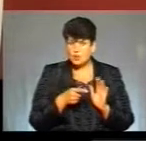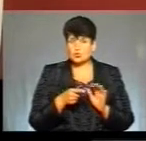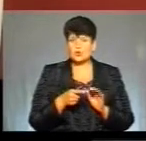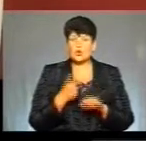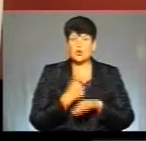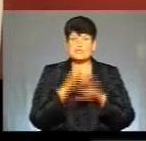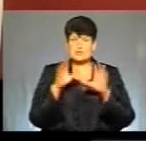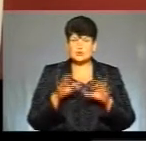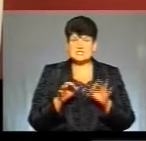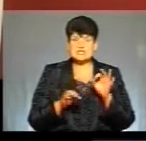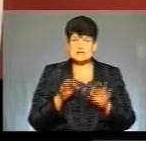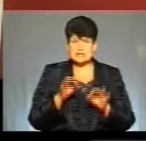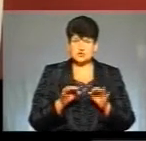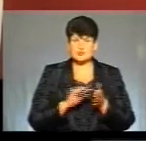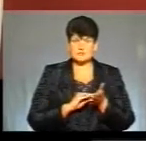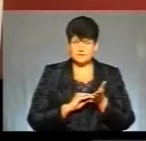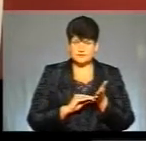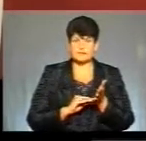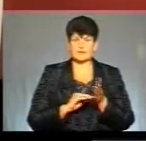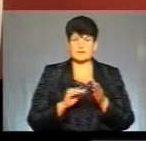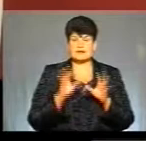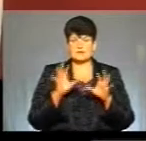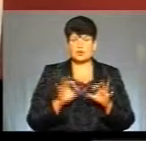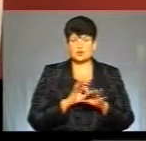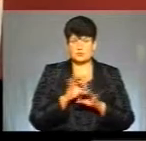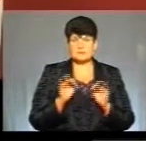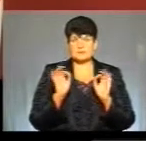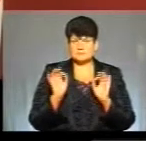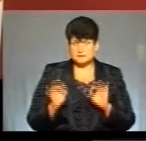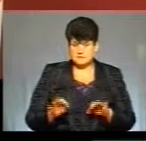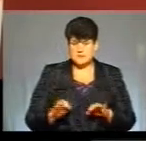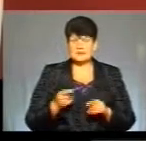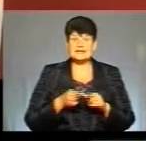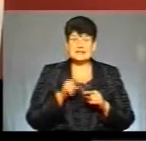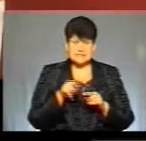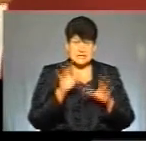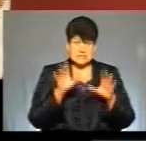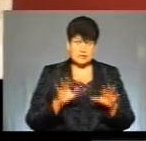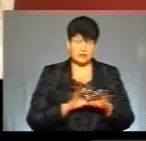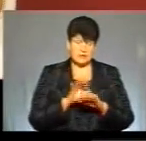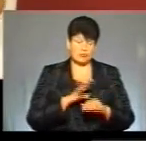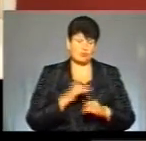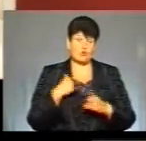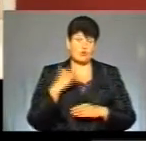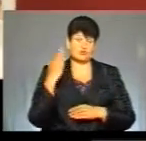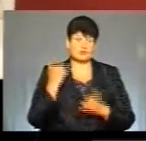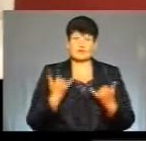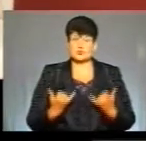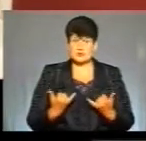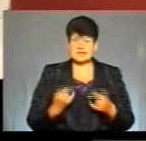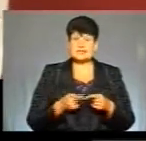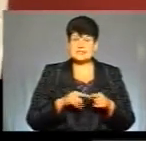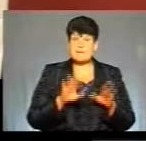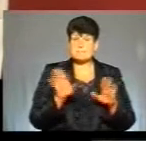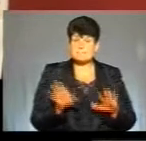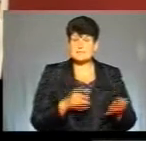Конституційний суд визнав конституційним законопроект Петра Порошенка. І саме цей законопроект був сьогодні проголосованим. Все-таки, після того,